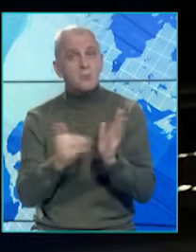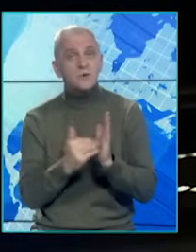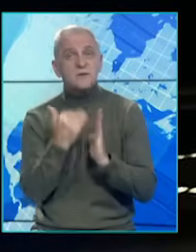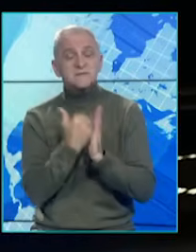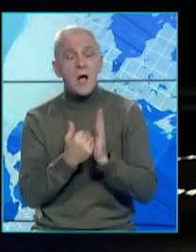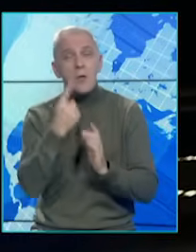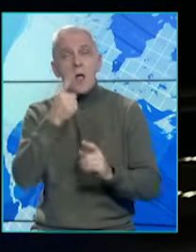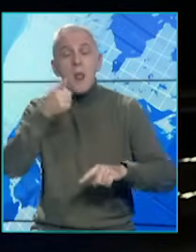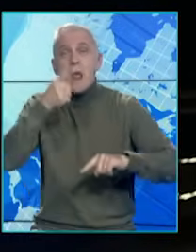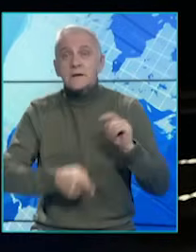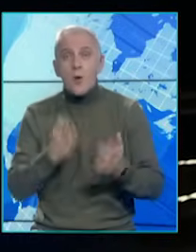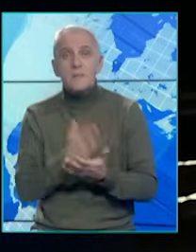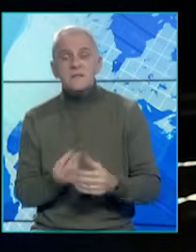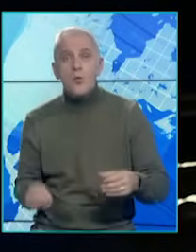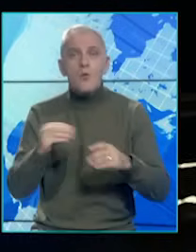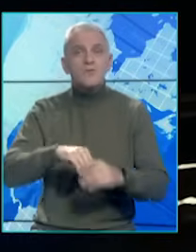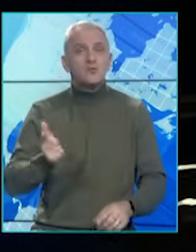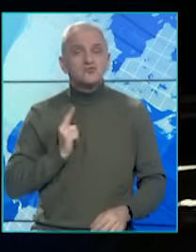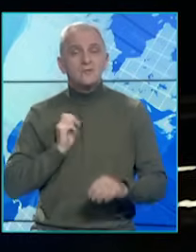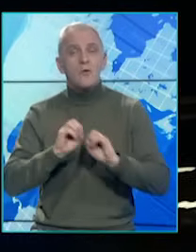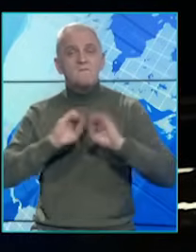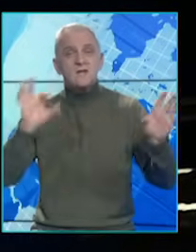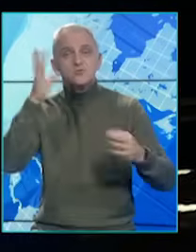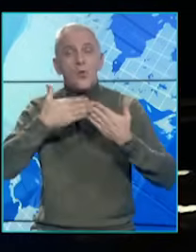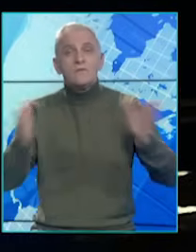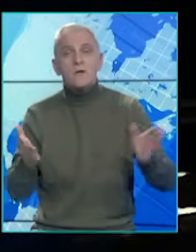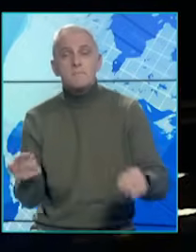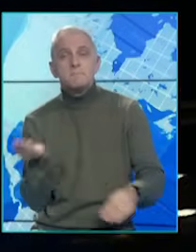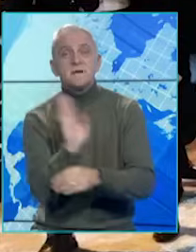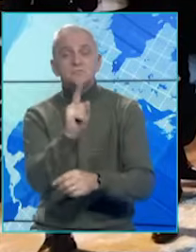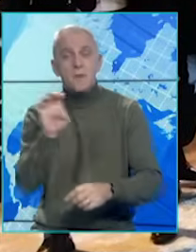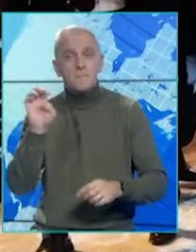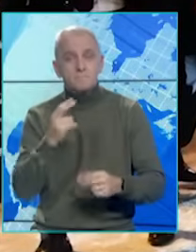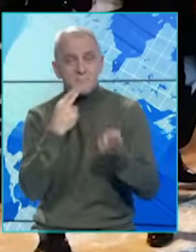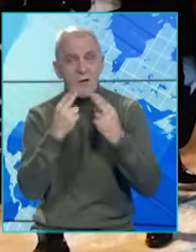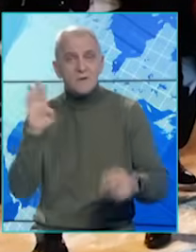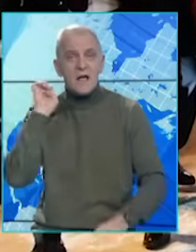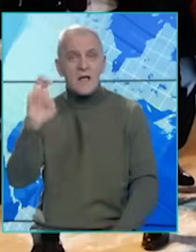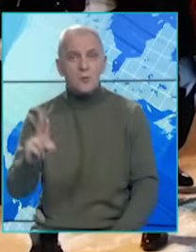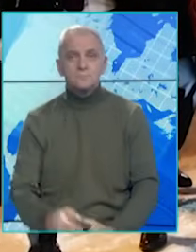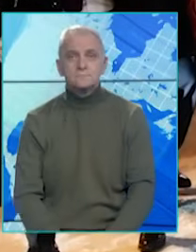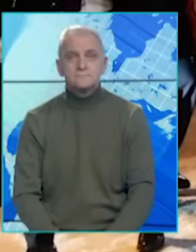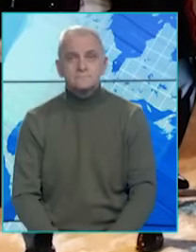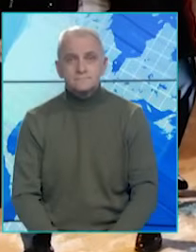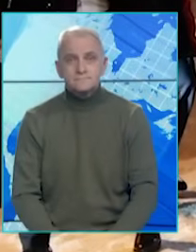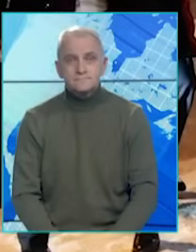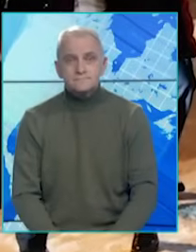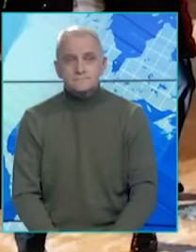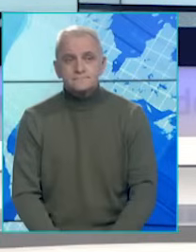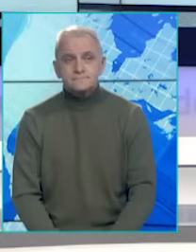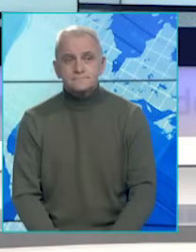i u konačnici biti uvod u očekivanu vijest o otvaranju pristupnih pregovora s Europskom unijom.